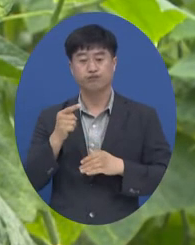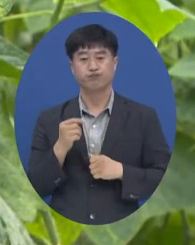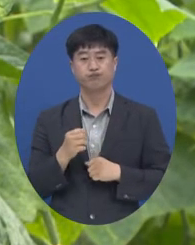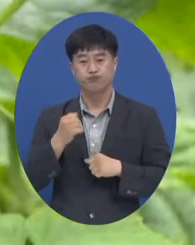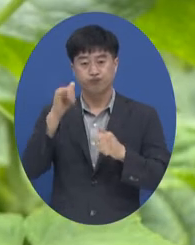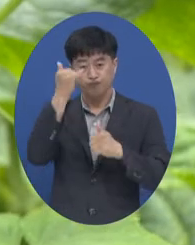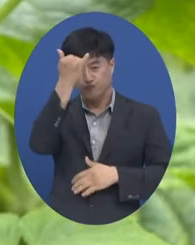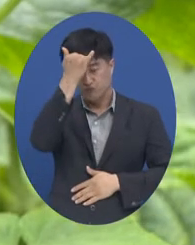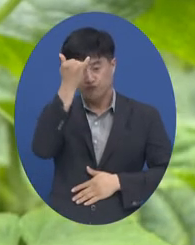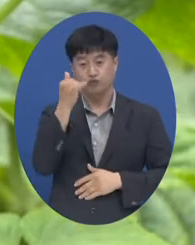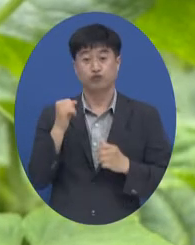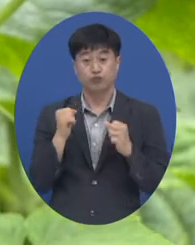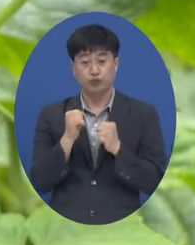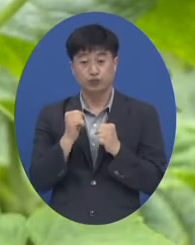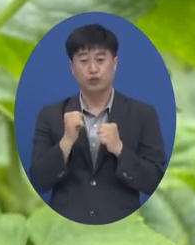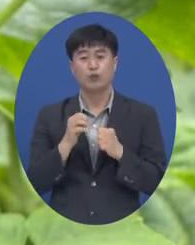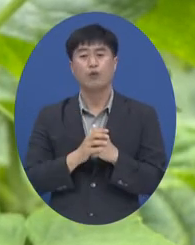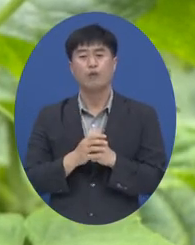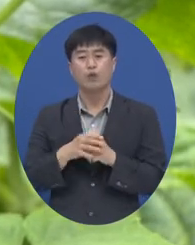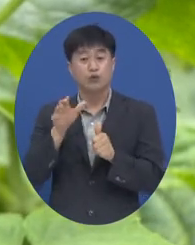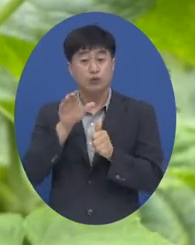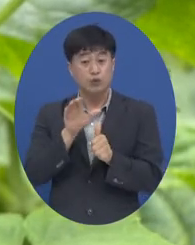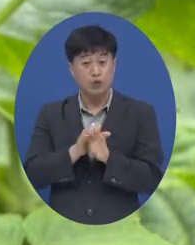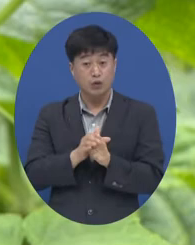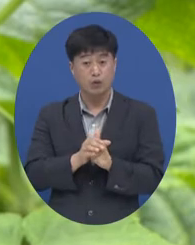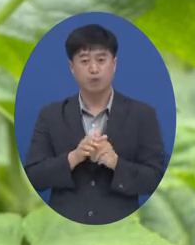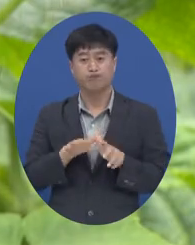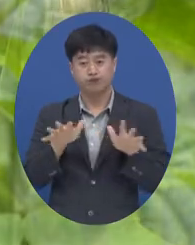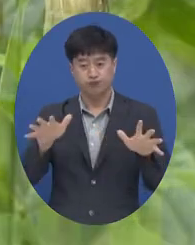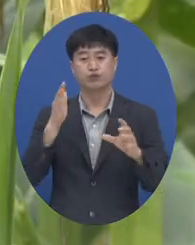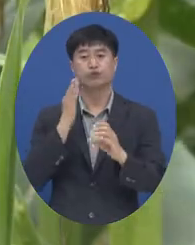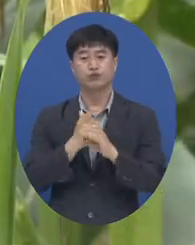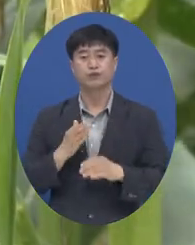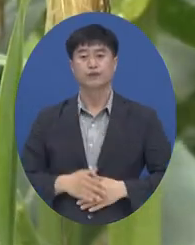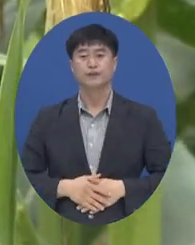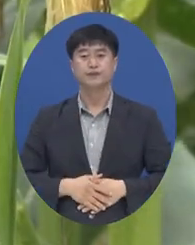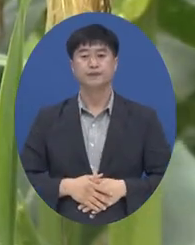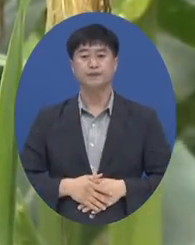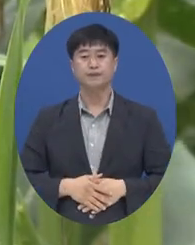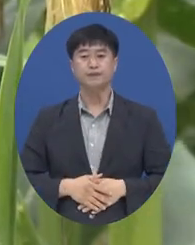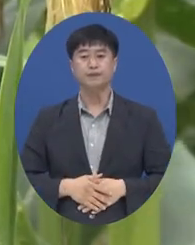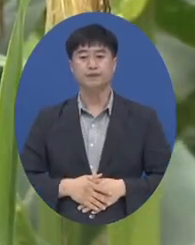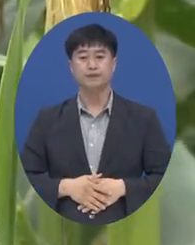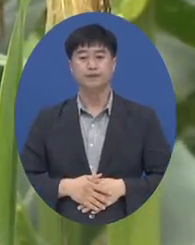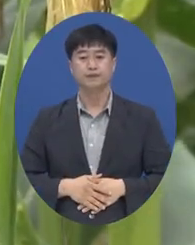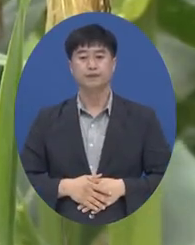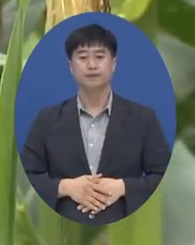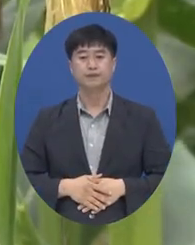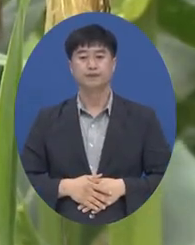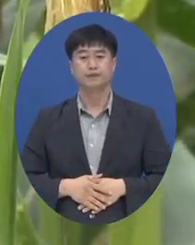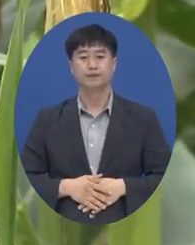괴산과 전라북도 부안 등 전국으로 확산되고 있습니다. 경기 CCTV 최창순입니다.